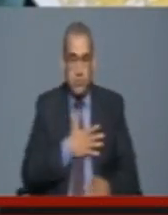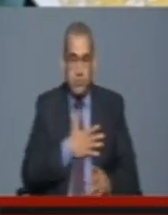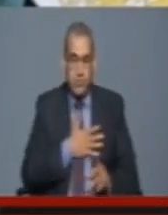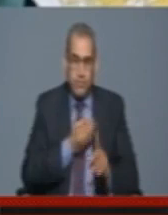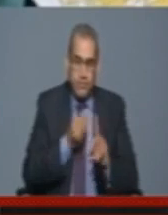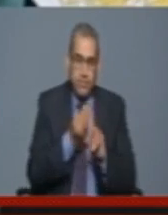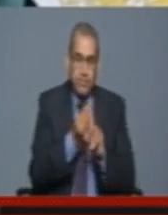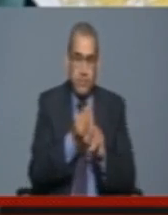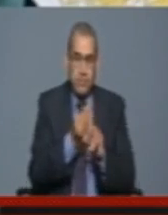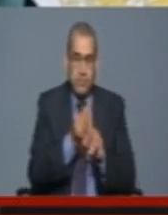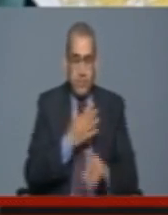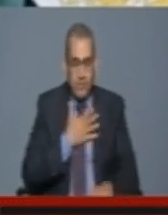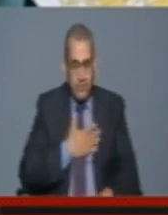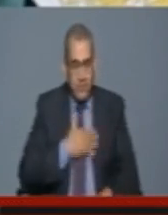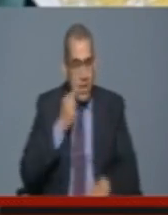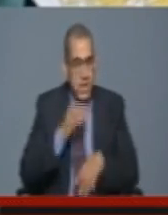وإنساني،